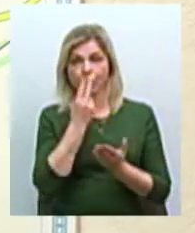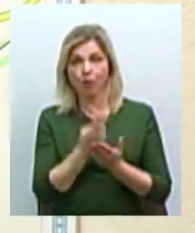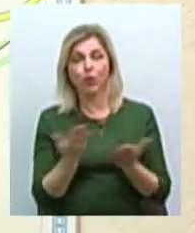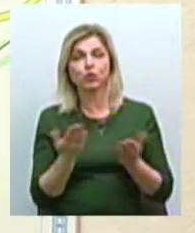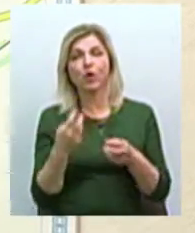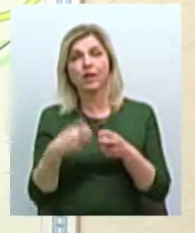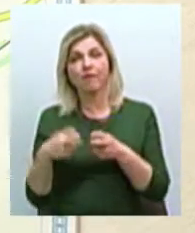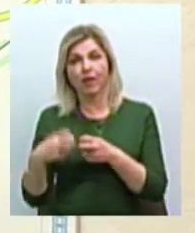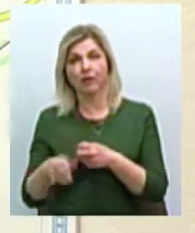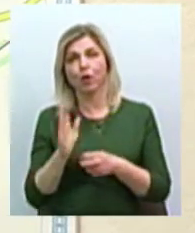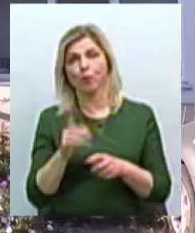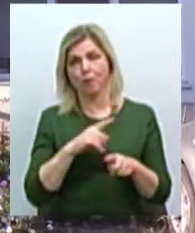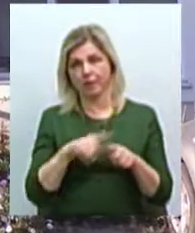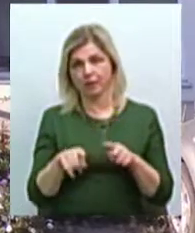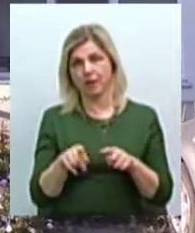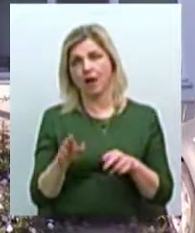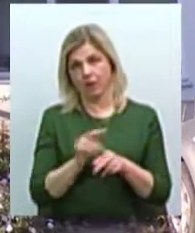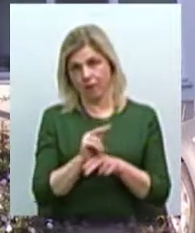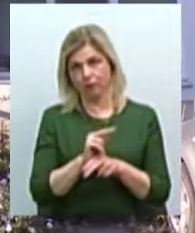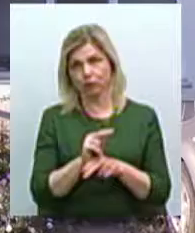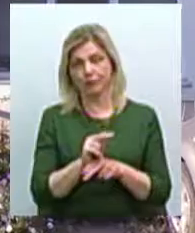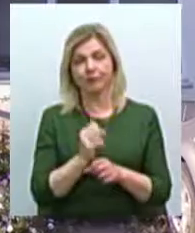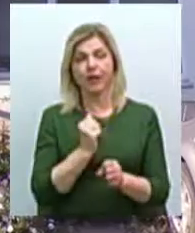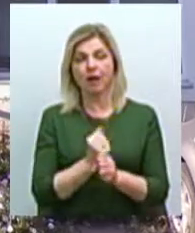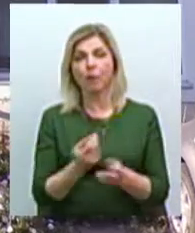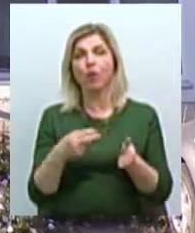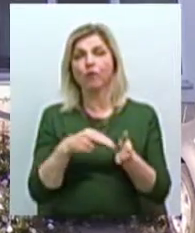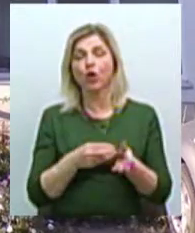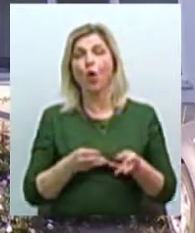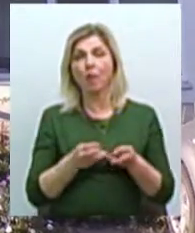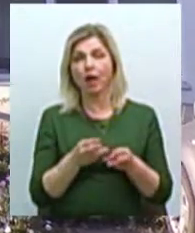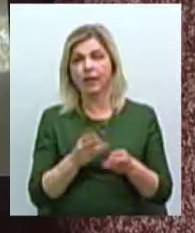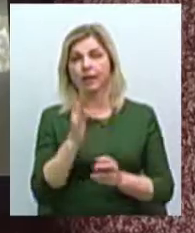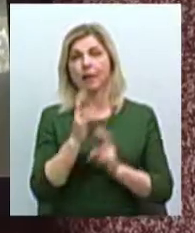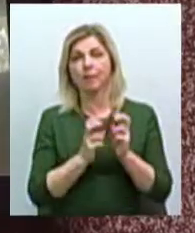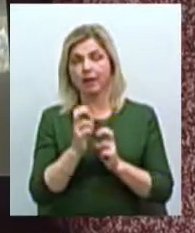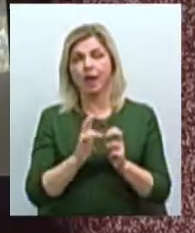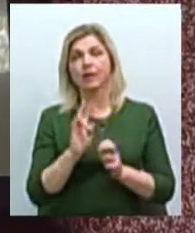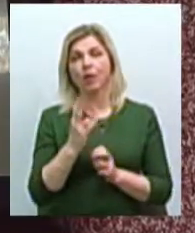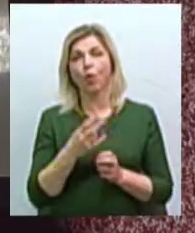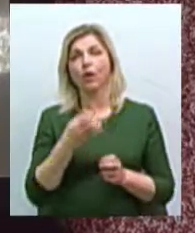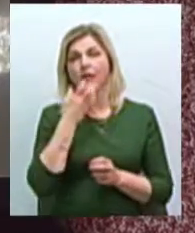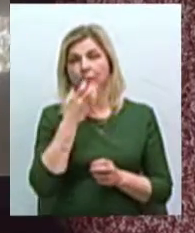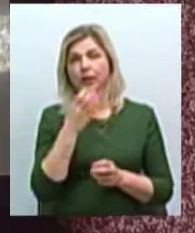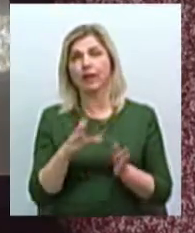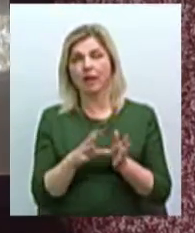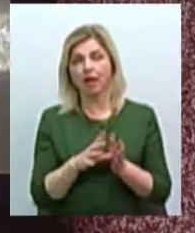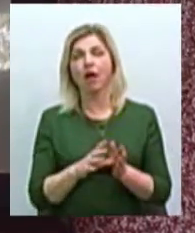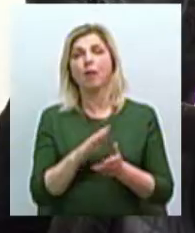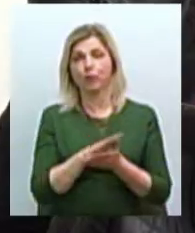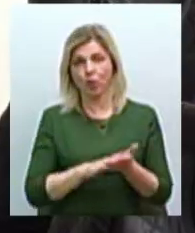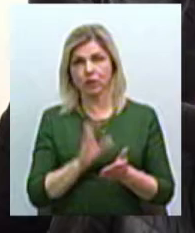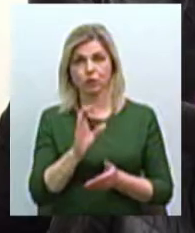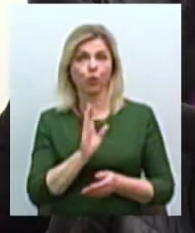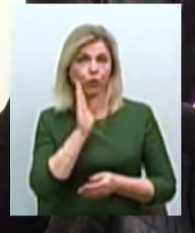дефекти, будемо швидко їх ліквідувати. Робота над увімкненням опалення на підприємстві «Миколаївоблтеплоенерго» триває від ранку. Про коментар